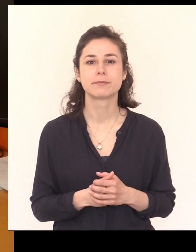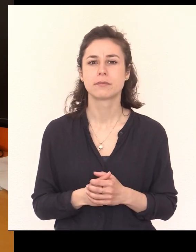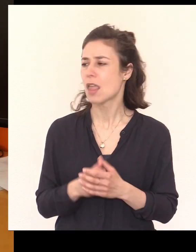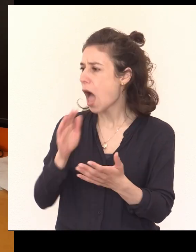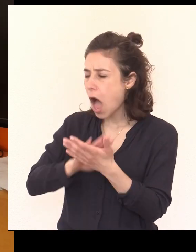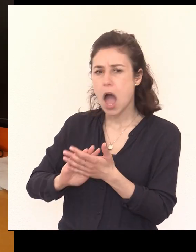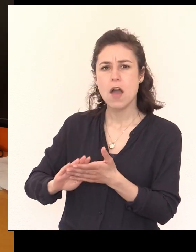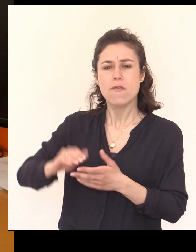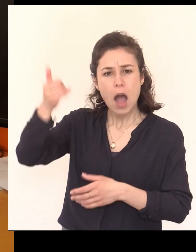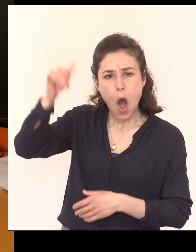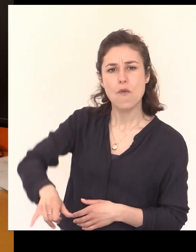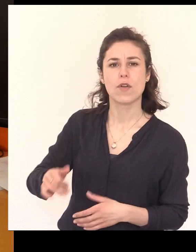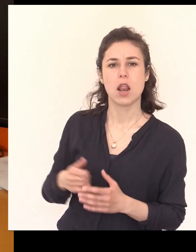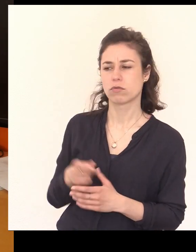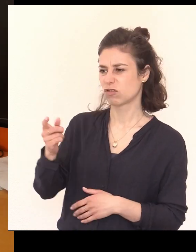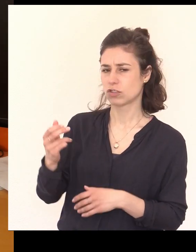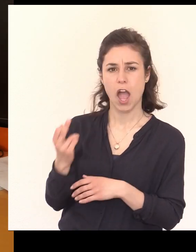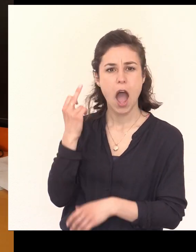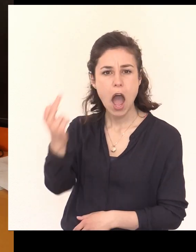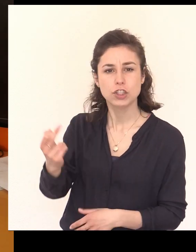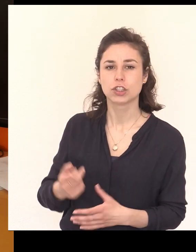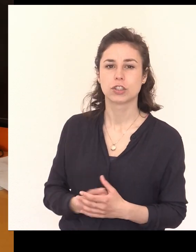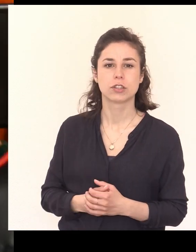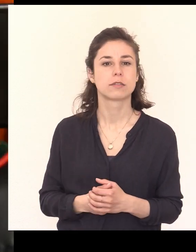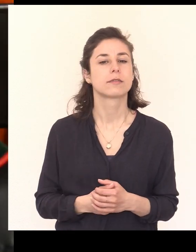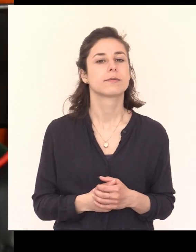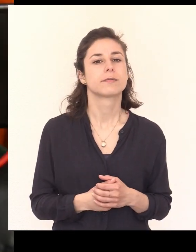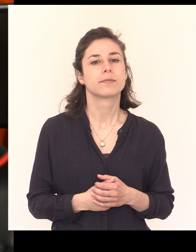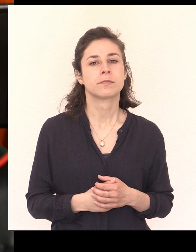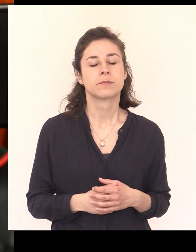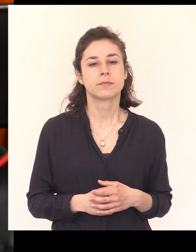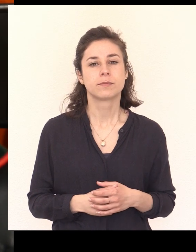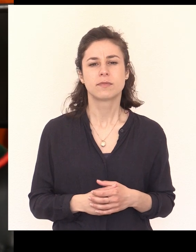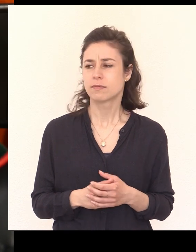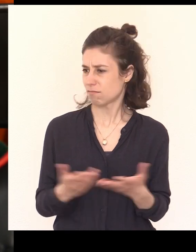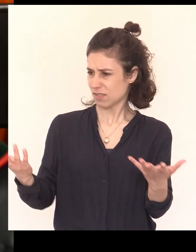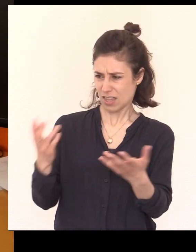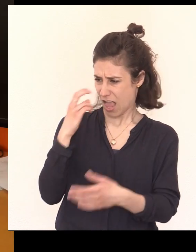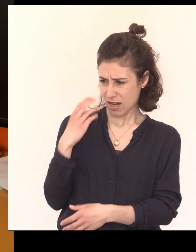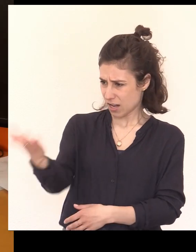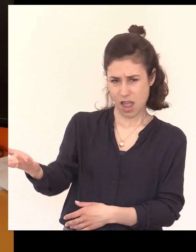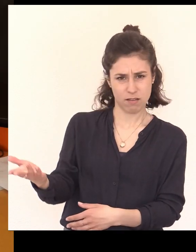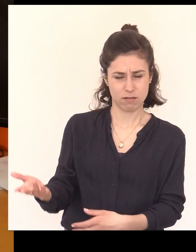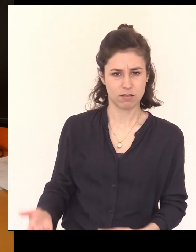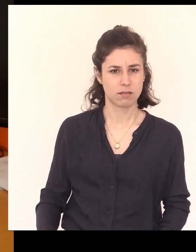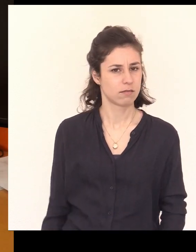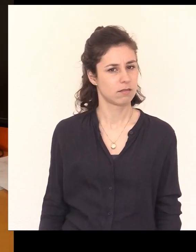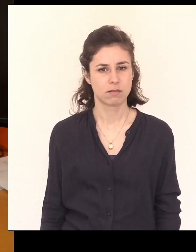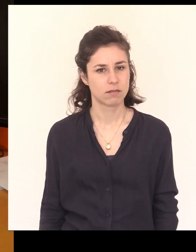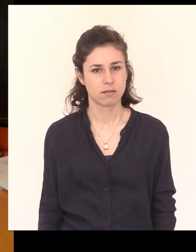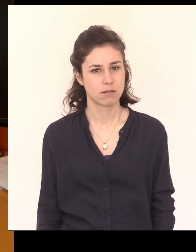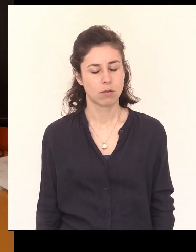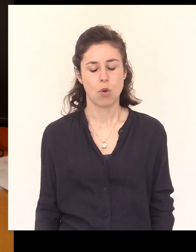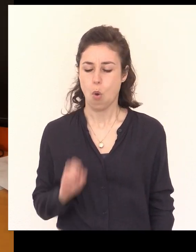hat mich einfach aufgeregt, der Arzt. Ihre Wartezeit bis zum Gespräch. Alter, leck